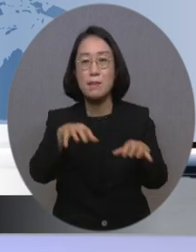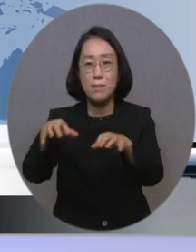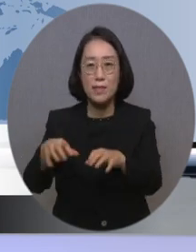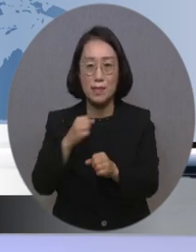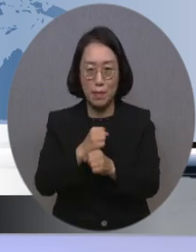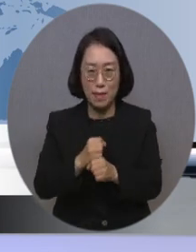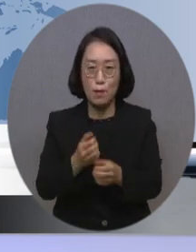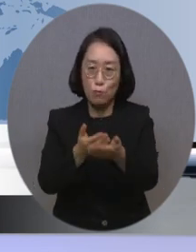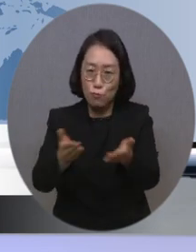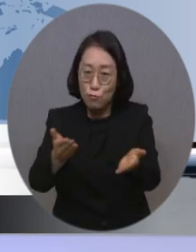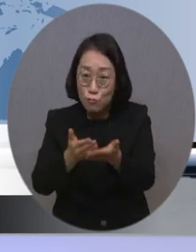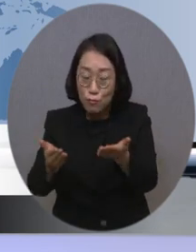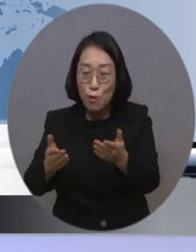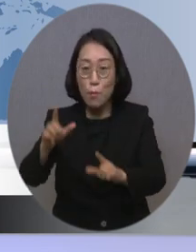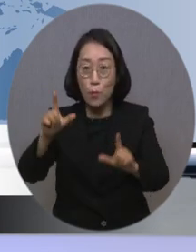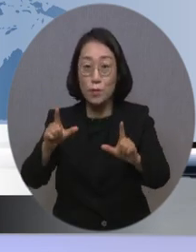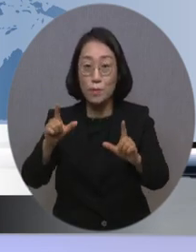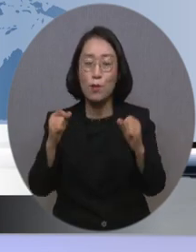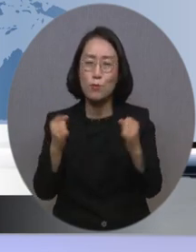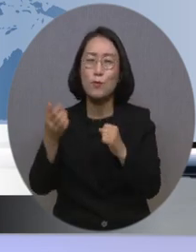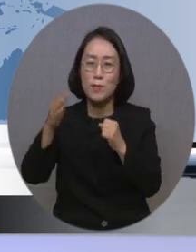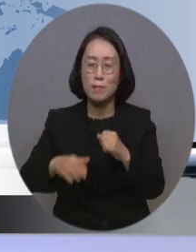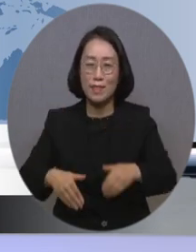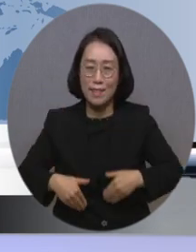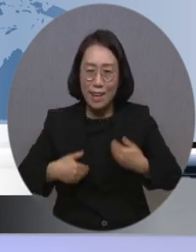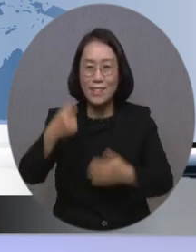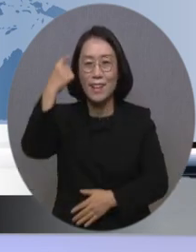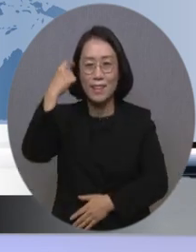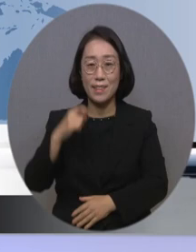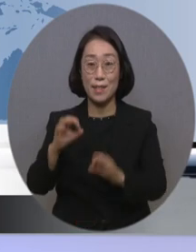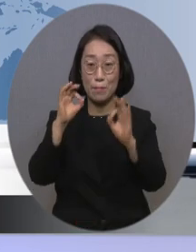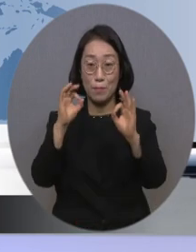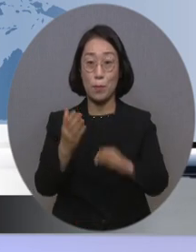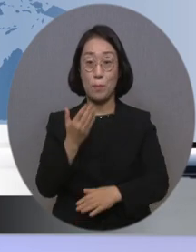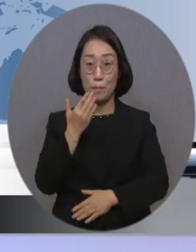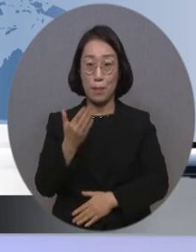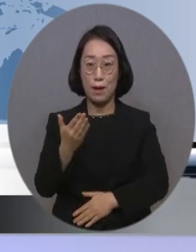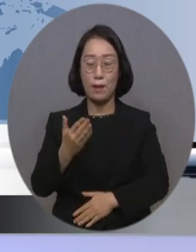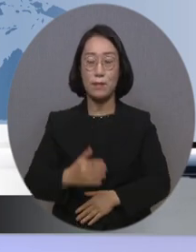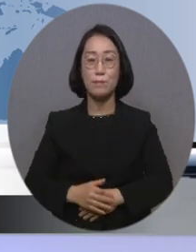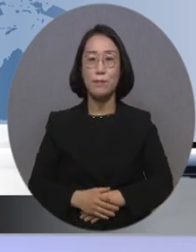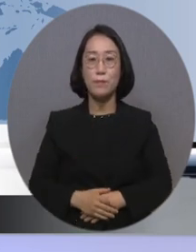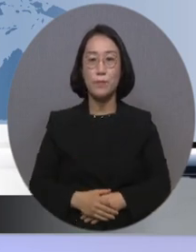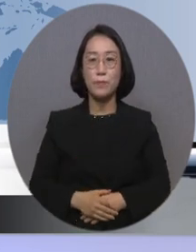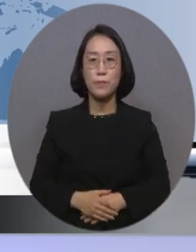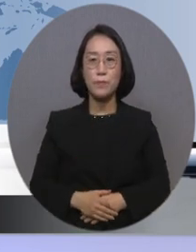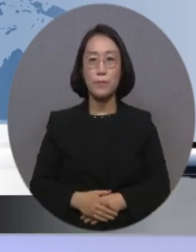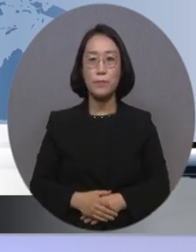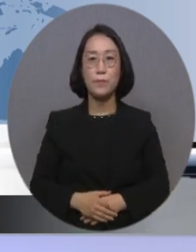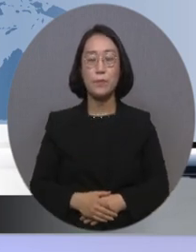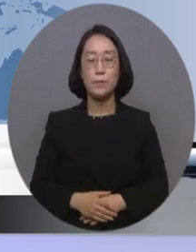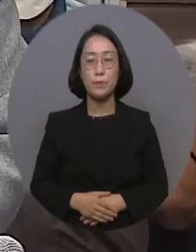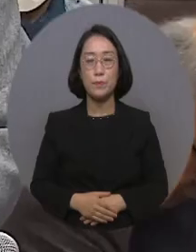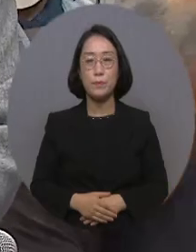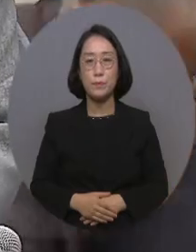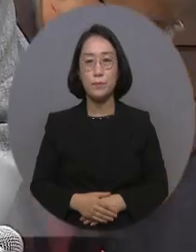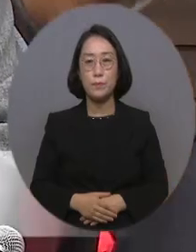더해지는 손길도 추운 겨울을 따뜻하게 만드는 모습입니다. 현장 소식을 박성용 기자와 만나봅니다.